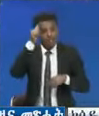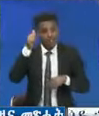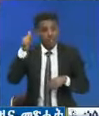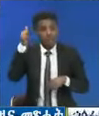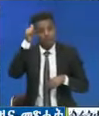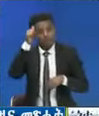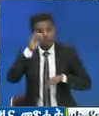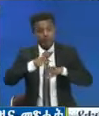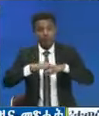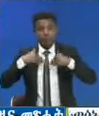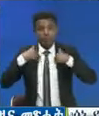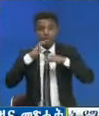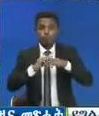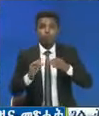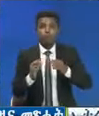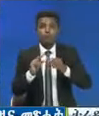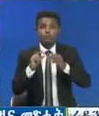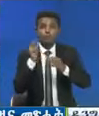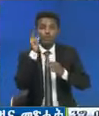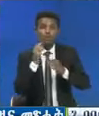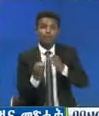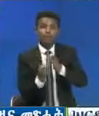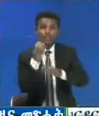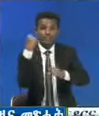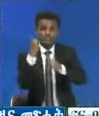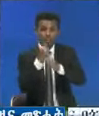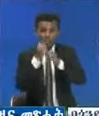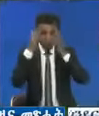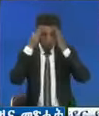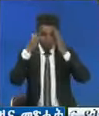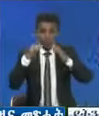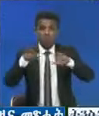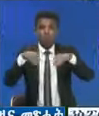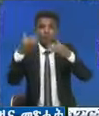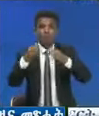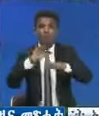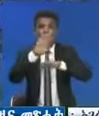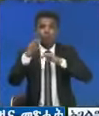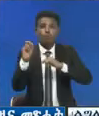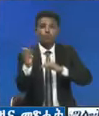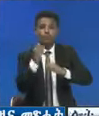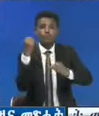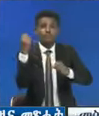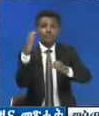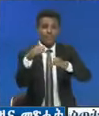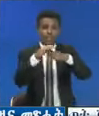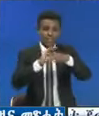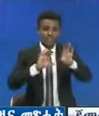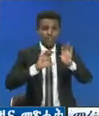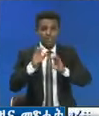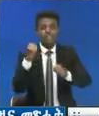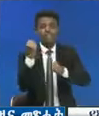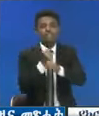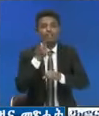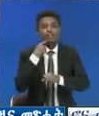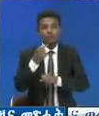የተጀመረውን ቡናን የማልማት ስራ ትኩረት በመስጠት በሁሉም ወረዳዎች ተደራሽ ለማድረግ እየተሰራ መሆኑን ተናግረዋል። ደብረ ኤልያስ